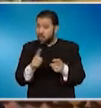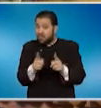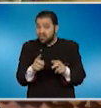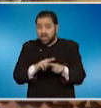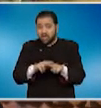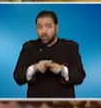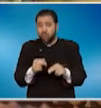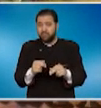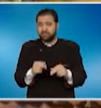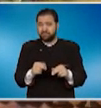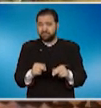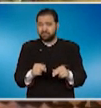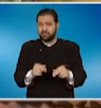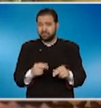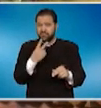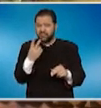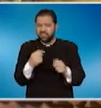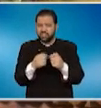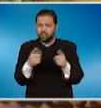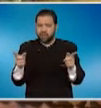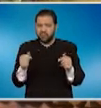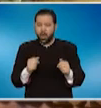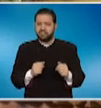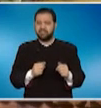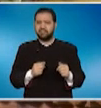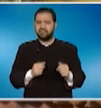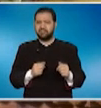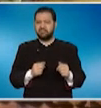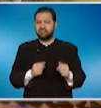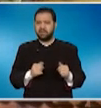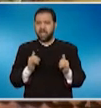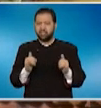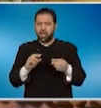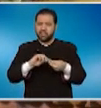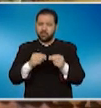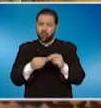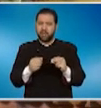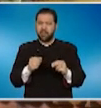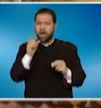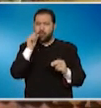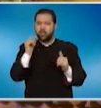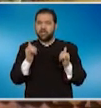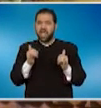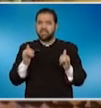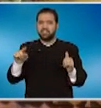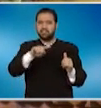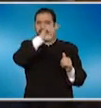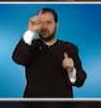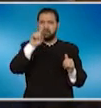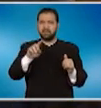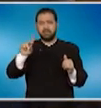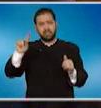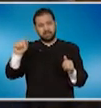de marotă care bântuie imaginarul prezent al omului contemporan? Da, pentru că